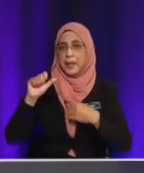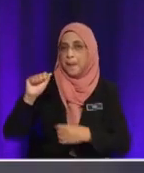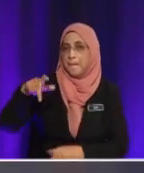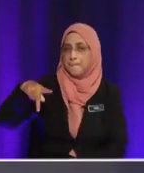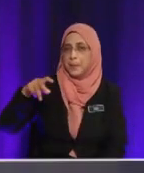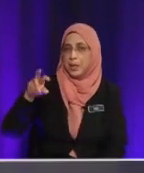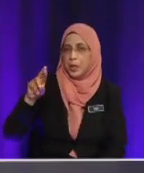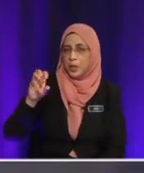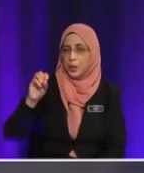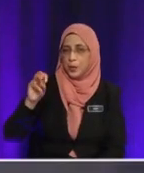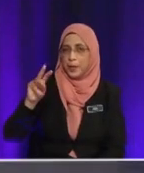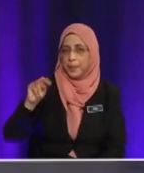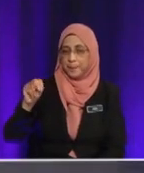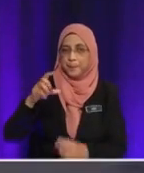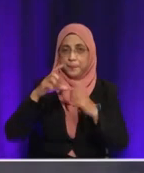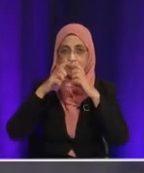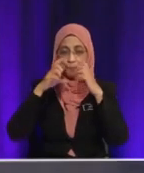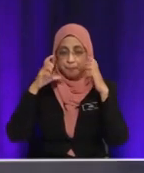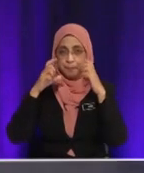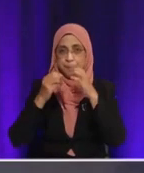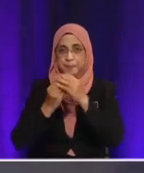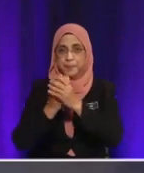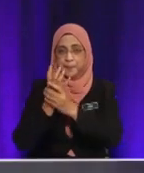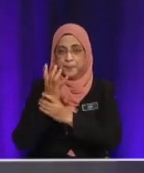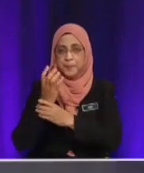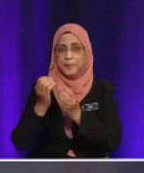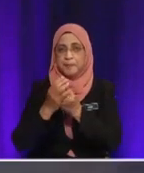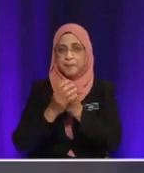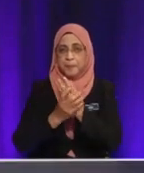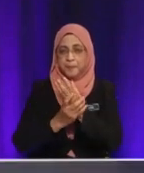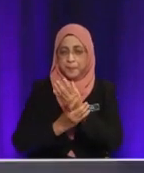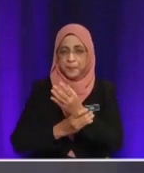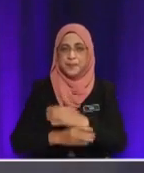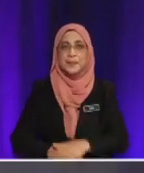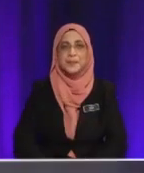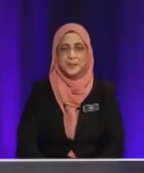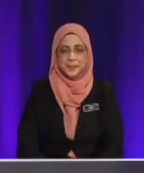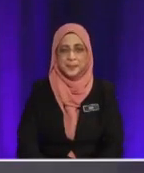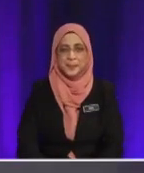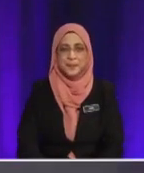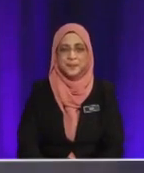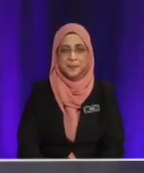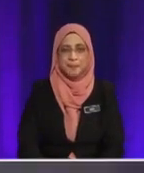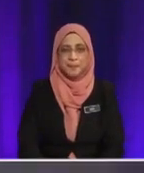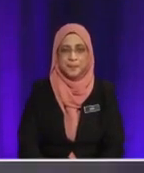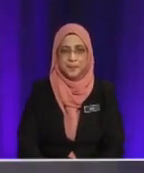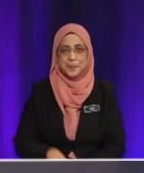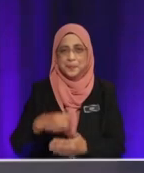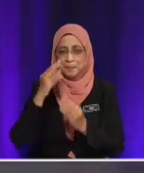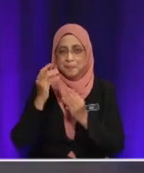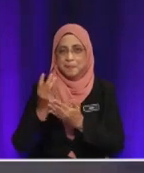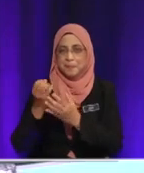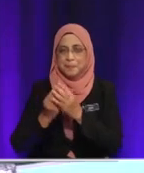Pakai apron. Pakai pelitup muka. Ya. Dan juga sarung tangan. Ya, Fika. So, mana tu? Okey, sarung tangan. Ini sarung tangan. Kita